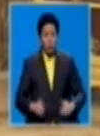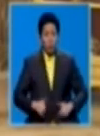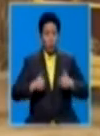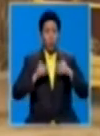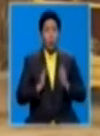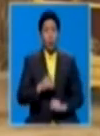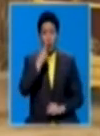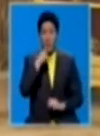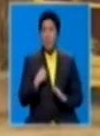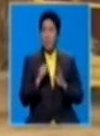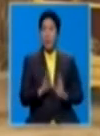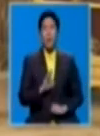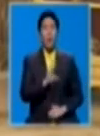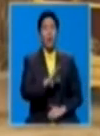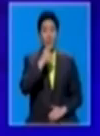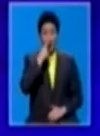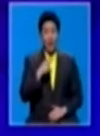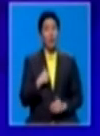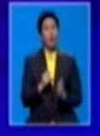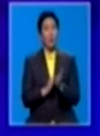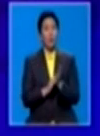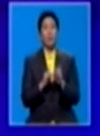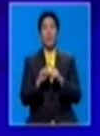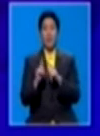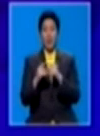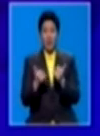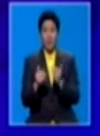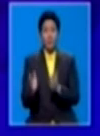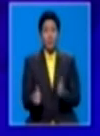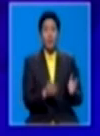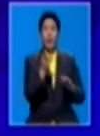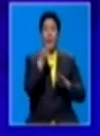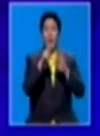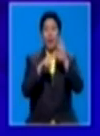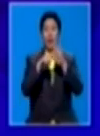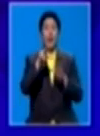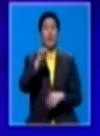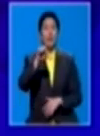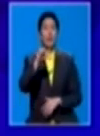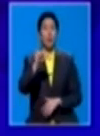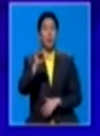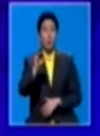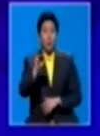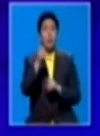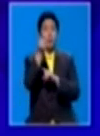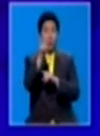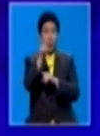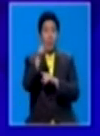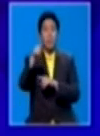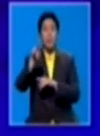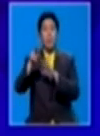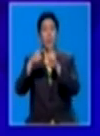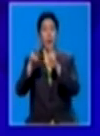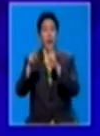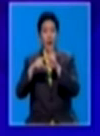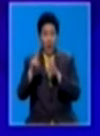ที่เป็นเอกลักษณ์อย่างน่าชื่นชมด้วยนะครับสำหรับในเรื่องของค่านิยม12ประการที่รัฐบาลและคสช.ได้นำเสนอ